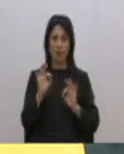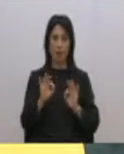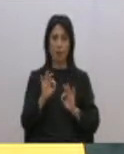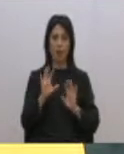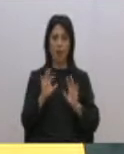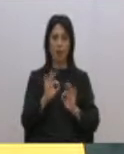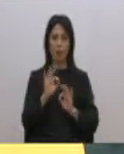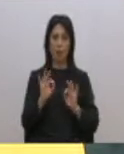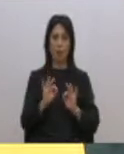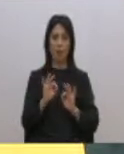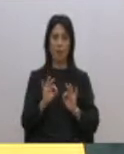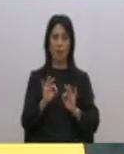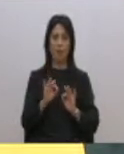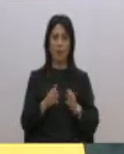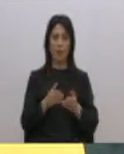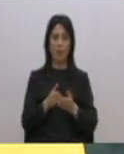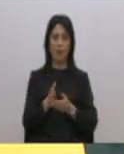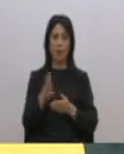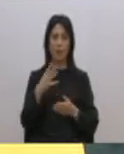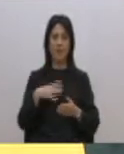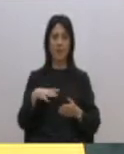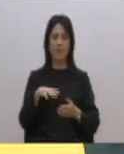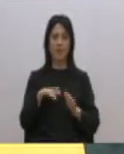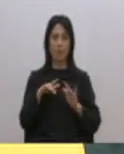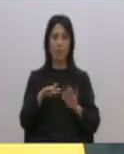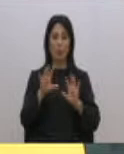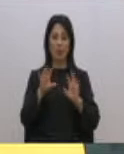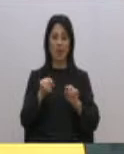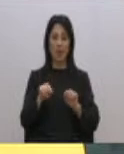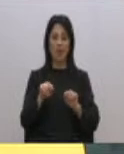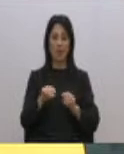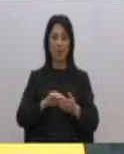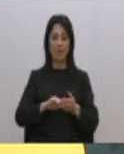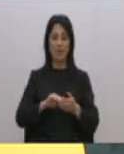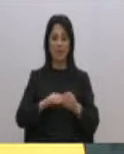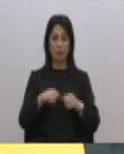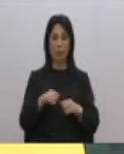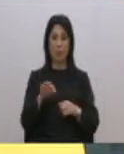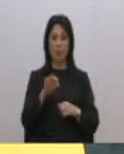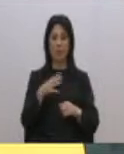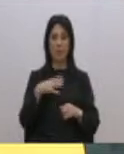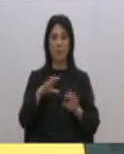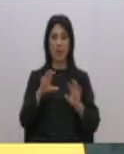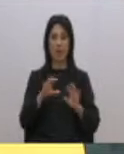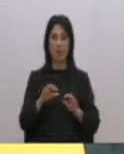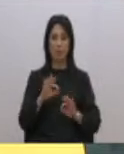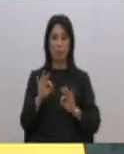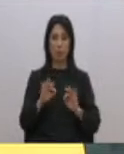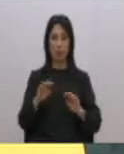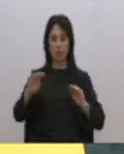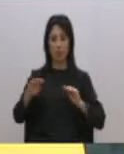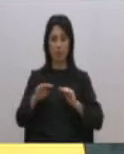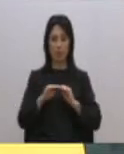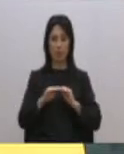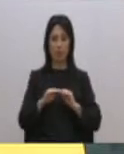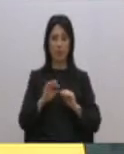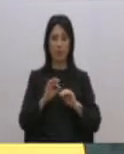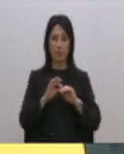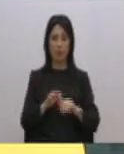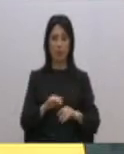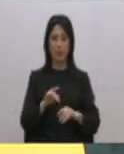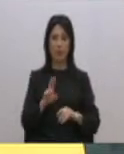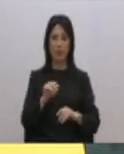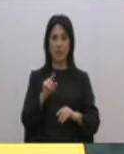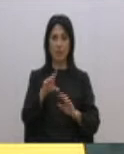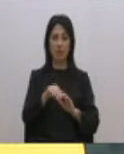sa poate le. Sa ca nu de bot slobe bispachet, imi sa sa